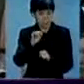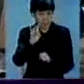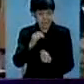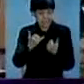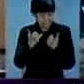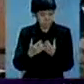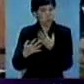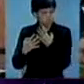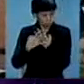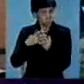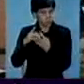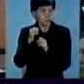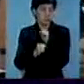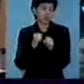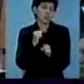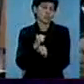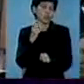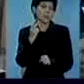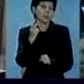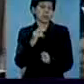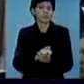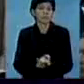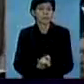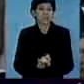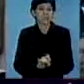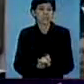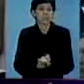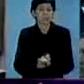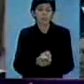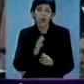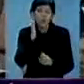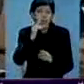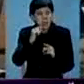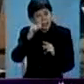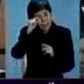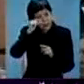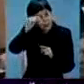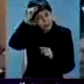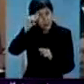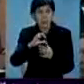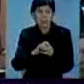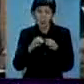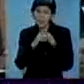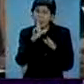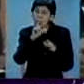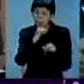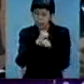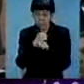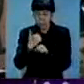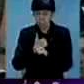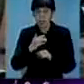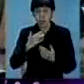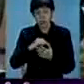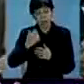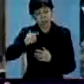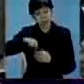ขังคุกเป็นเวลา2ปีขณะที่นายสนธิลิ้มทองกุลคดีอยู่ระหว่างพนักงานสอบสวนอัย